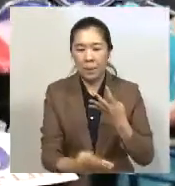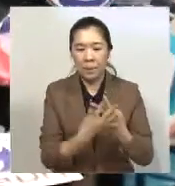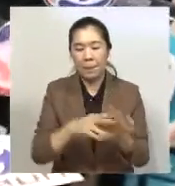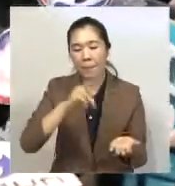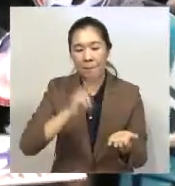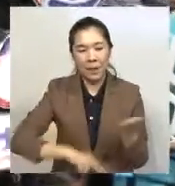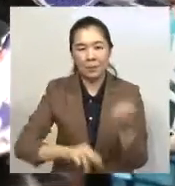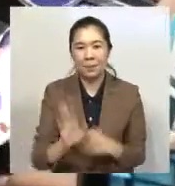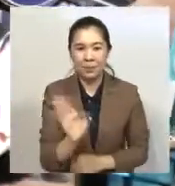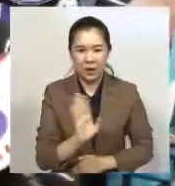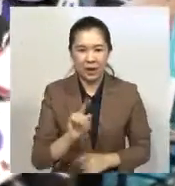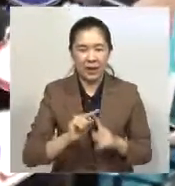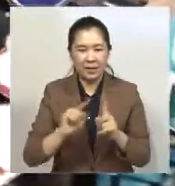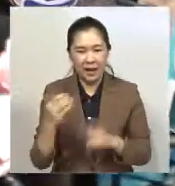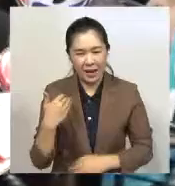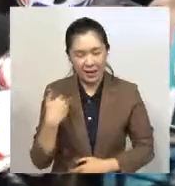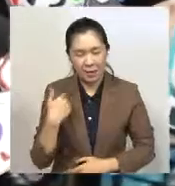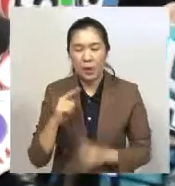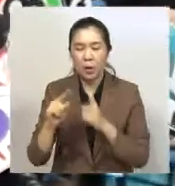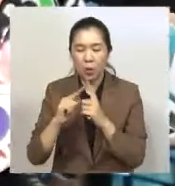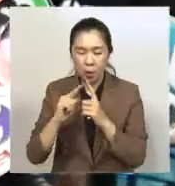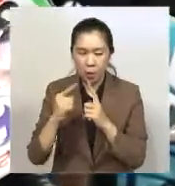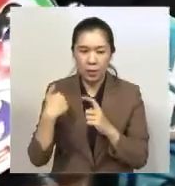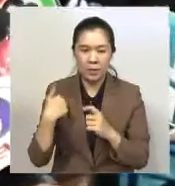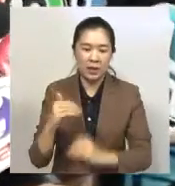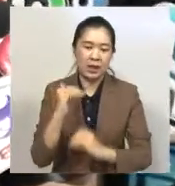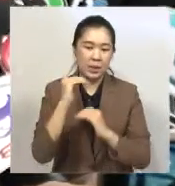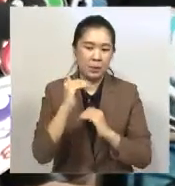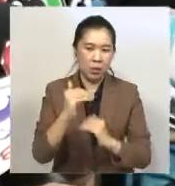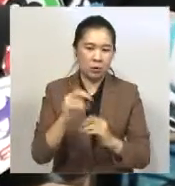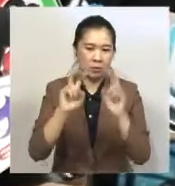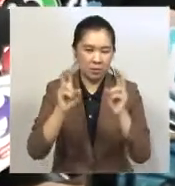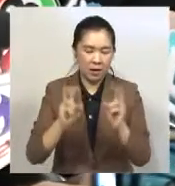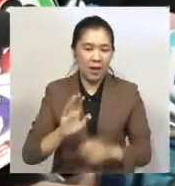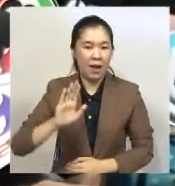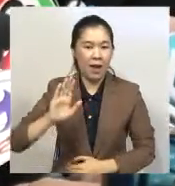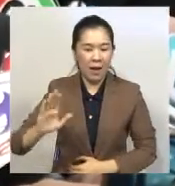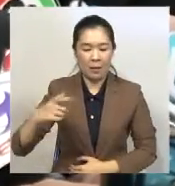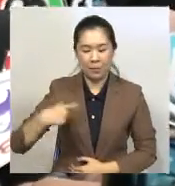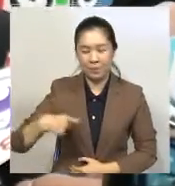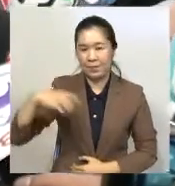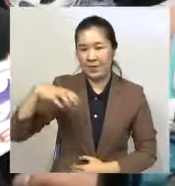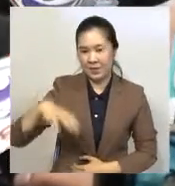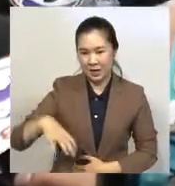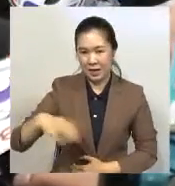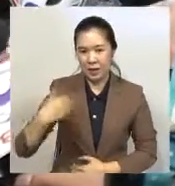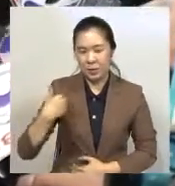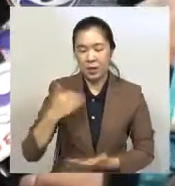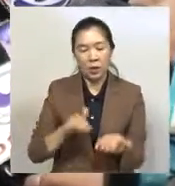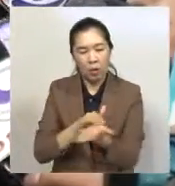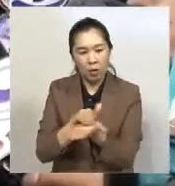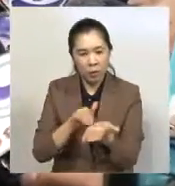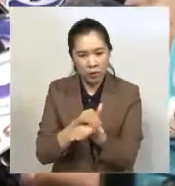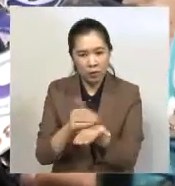ท่านั้นอาจจะมีเรื่องของการตำหนิหรือว่าการออกข้อกำหนดอย่างเช่นการห้ามละเมิดศาลรวมถึงการสั่งให้ขอโท